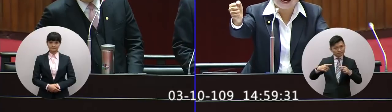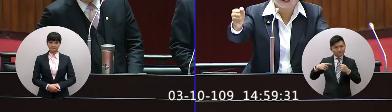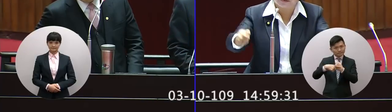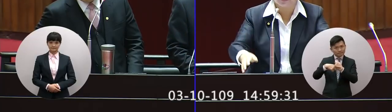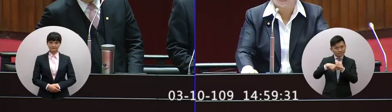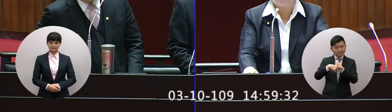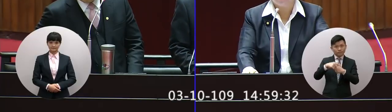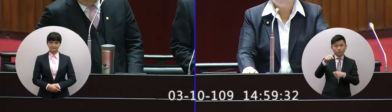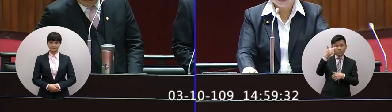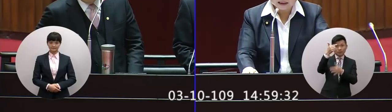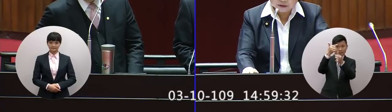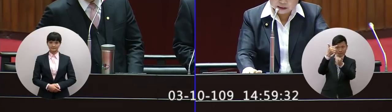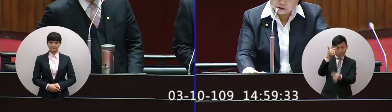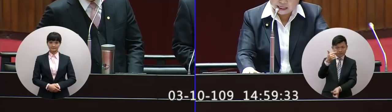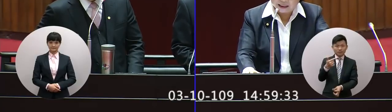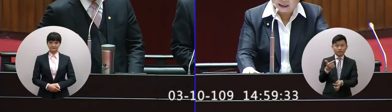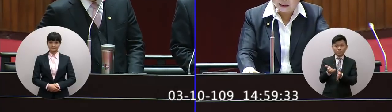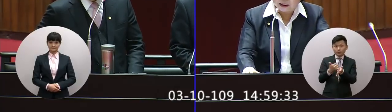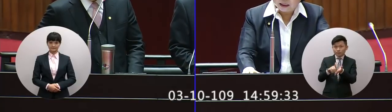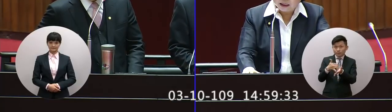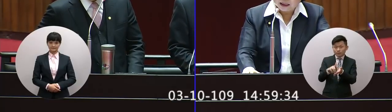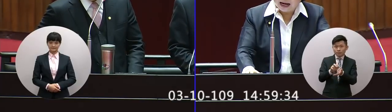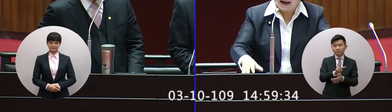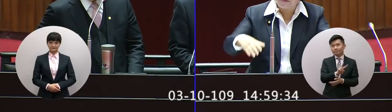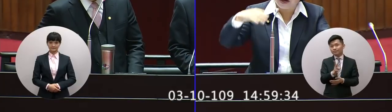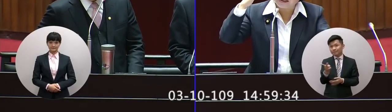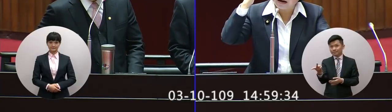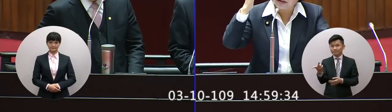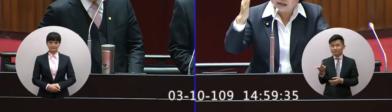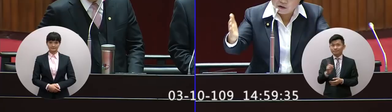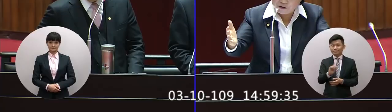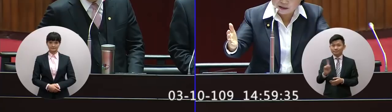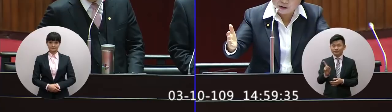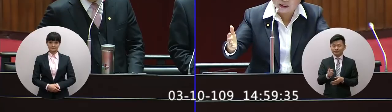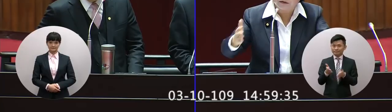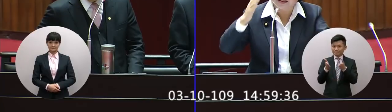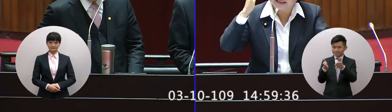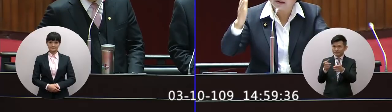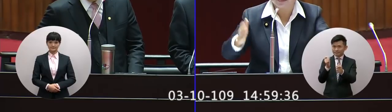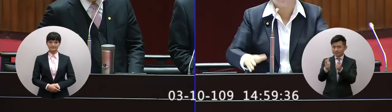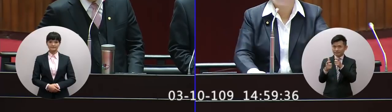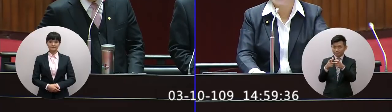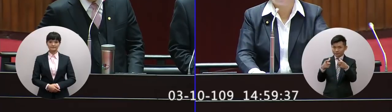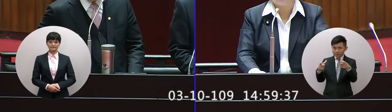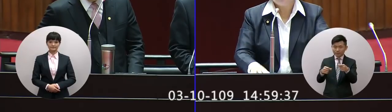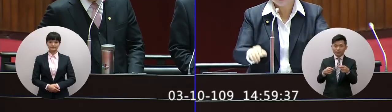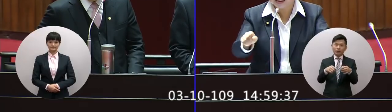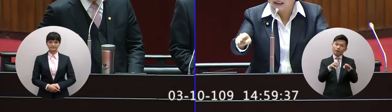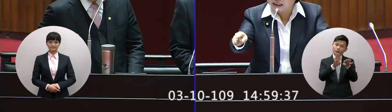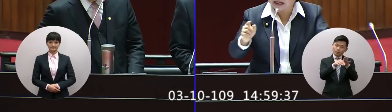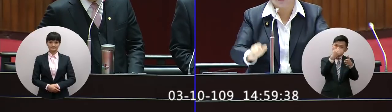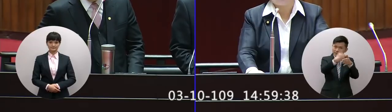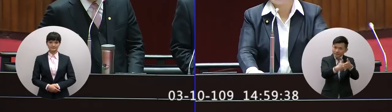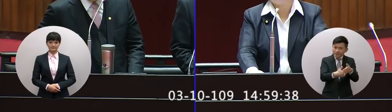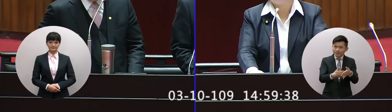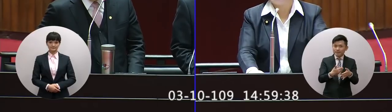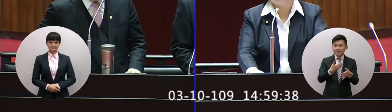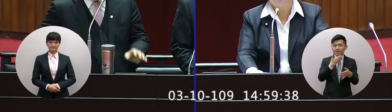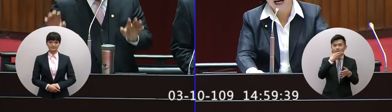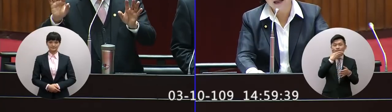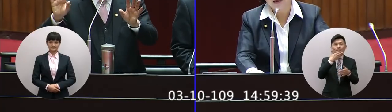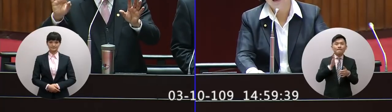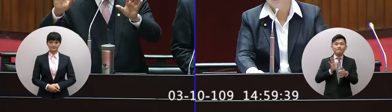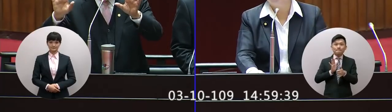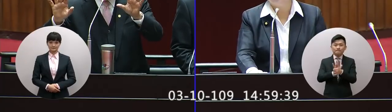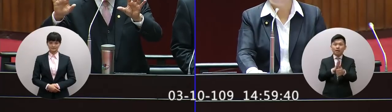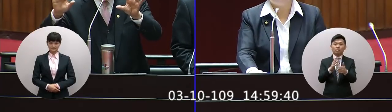持600亿的预算，是不是去延议？改为朝消费券或减税的方向，实际上有帮助，